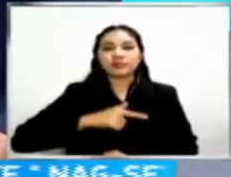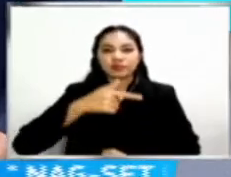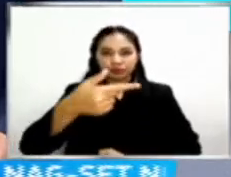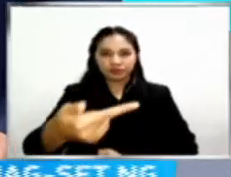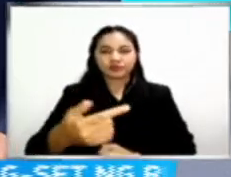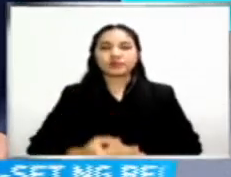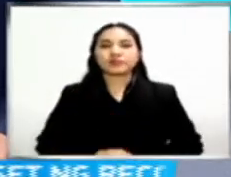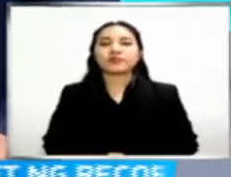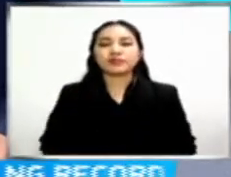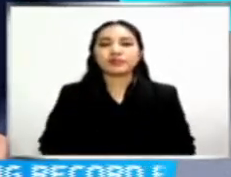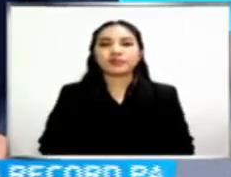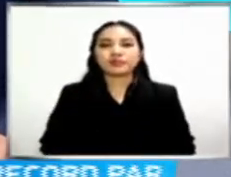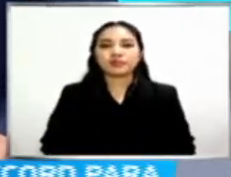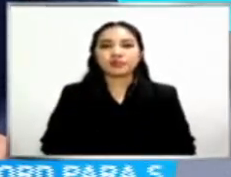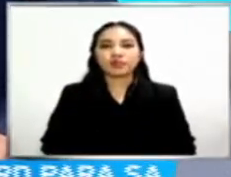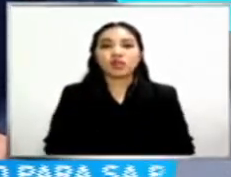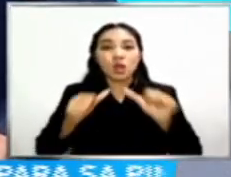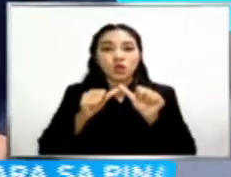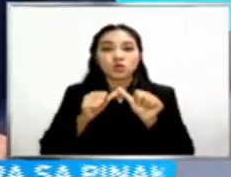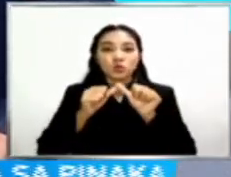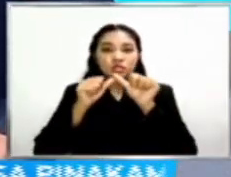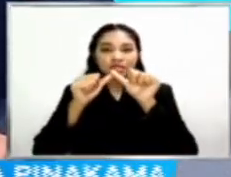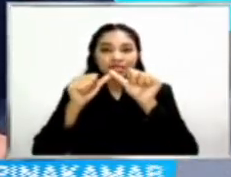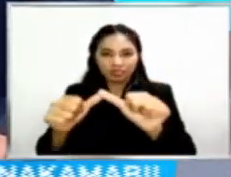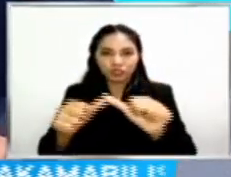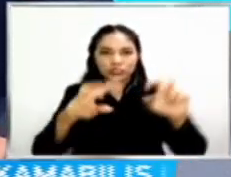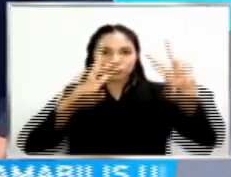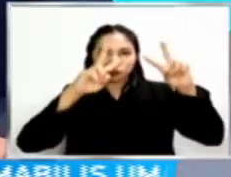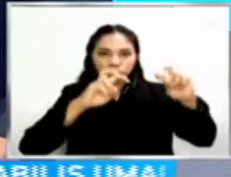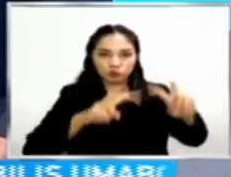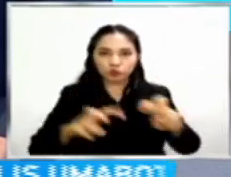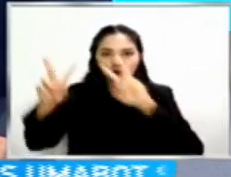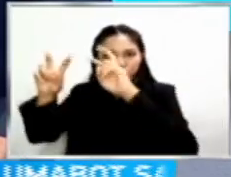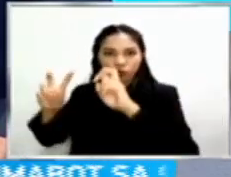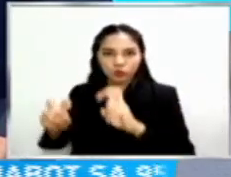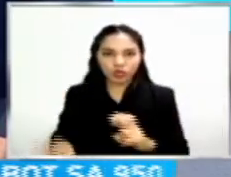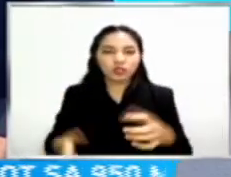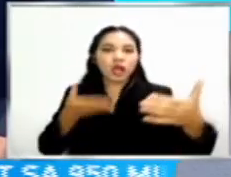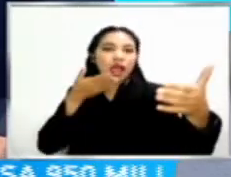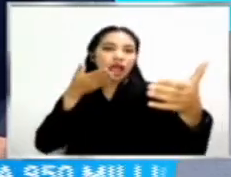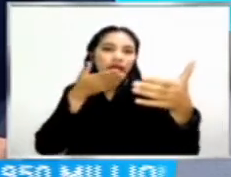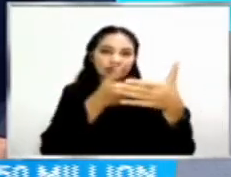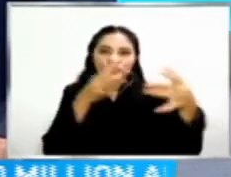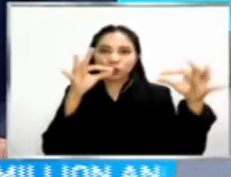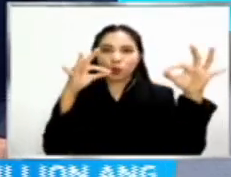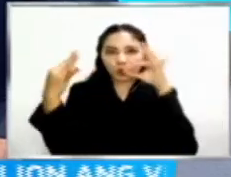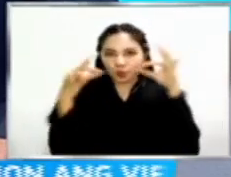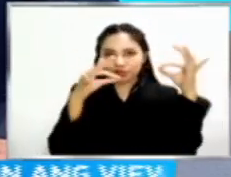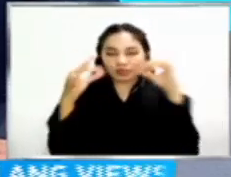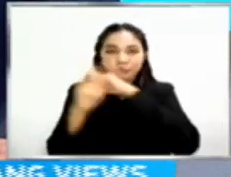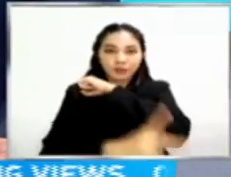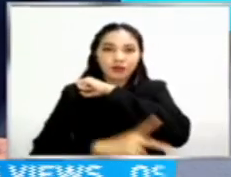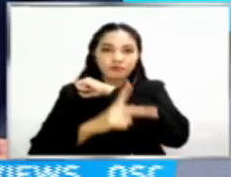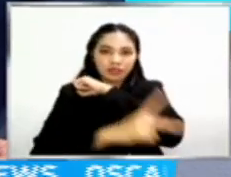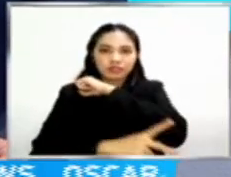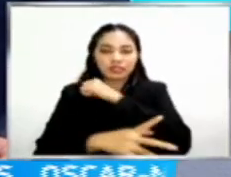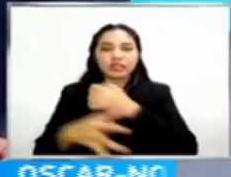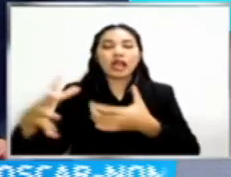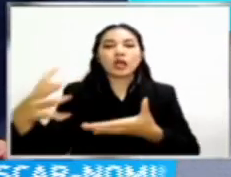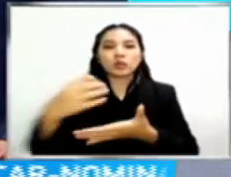Tuloy naman ang mga operasyon kontra ilegal na droga sa ilang probinsya. Sa Laguna, Nasabat ang mahigit 13 milyong pisong halaga ng